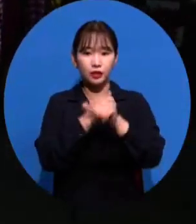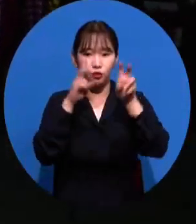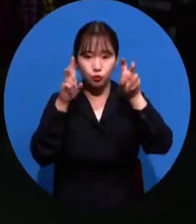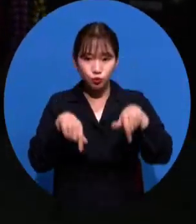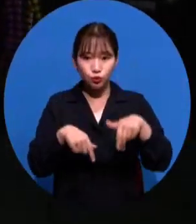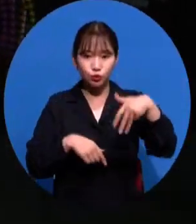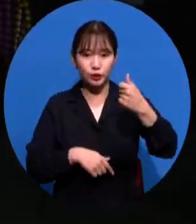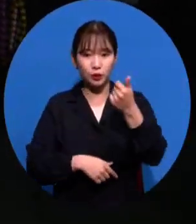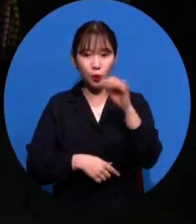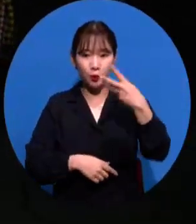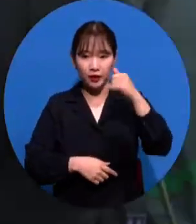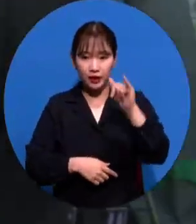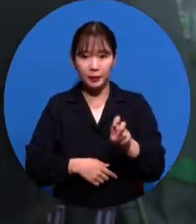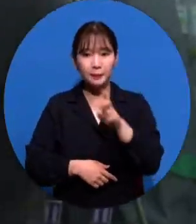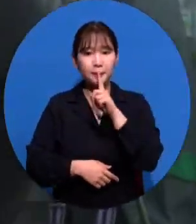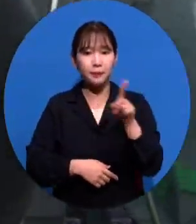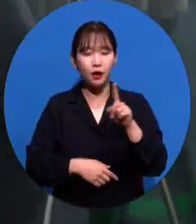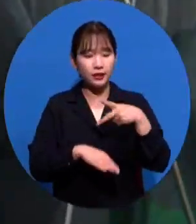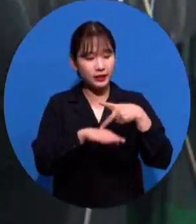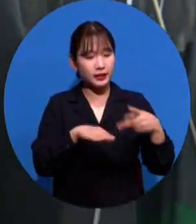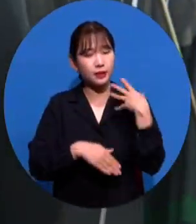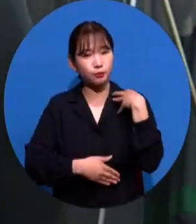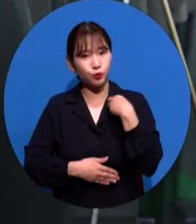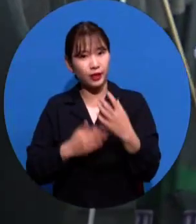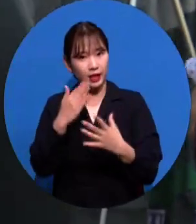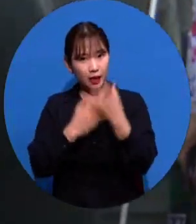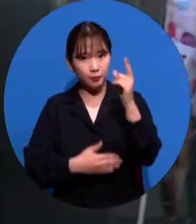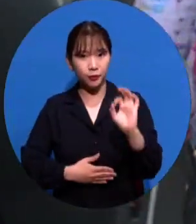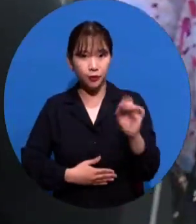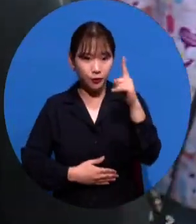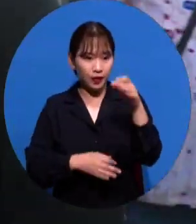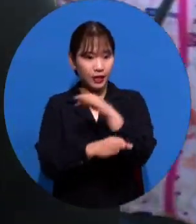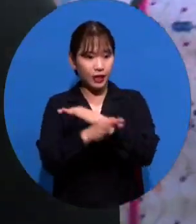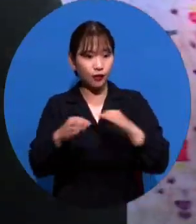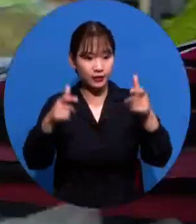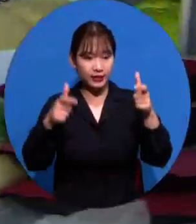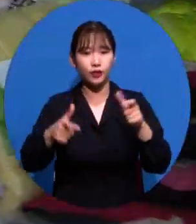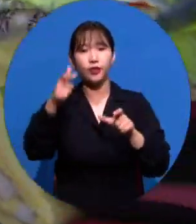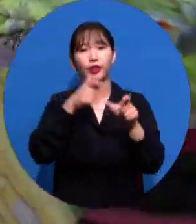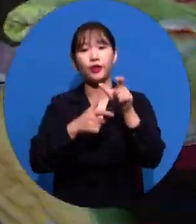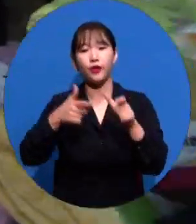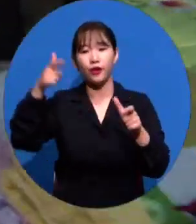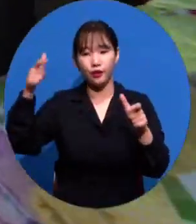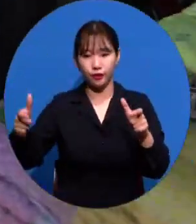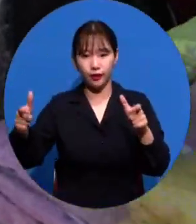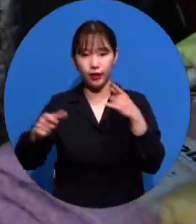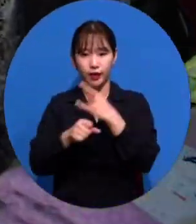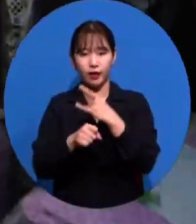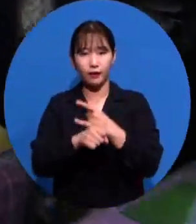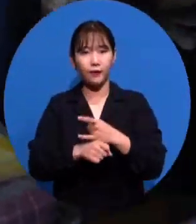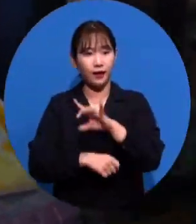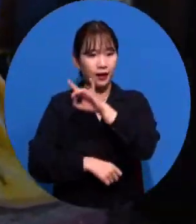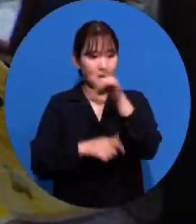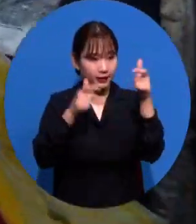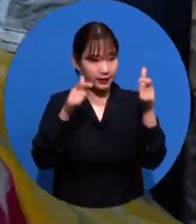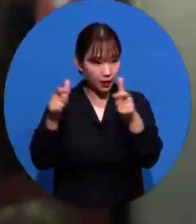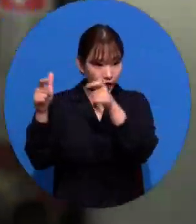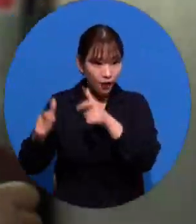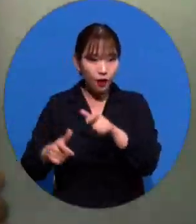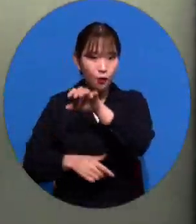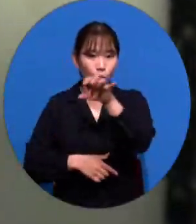최용림 예비후보도 신안 무안과의 통합으로 경제 권역을 넓혀야 하고 각 지역의